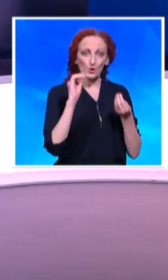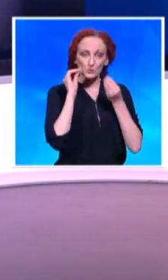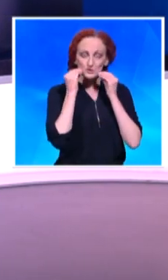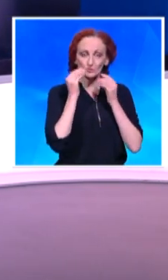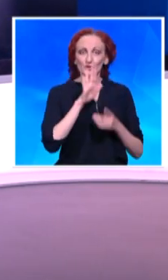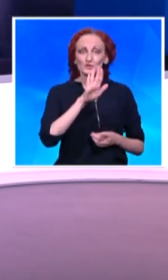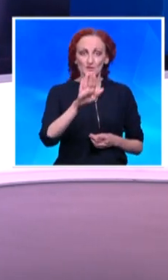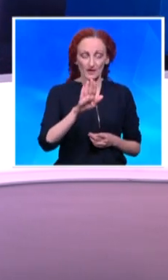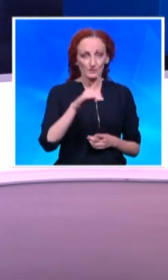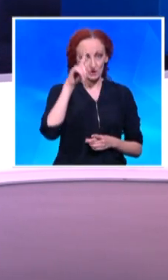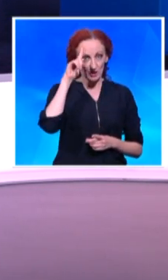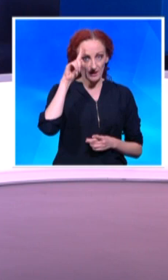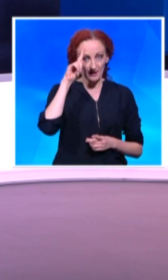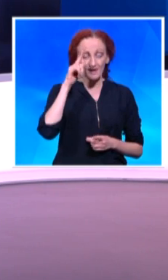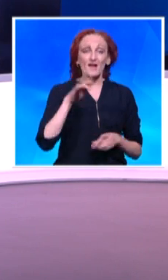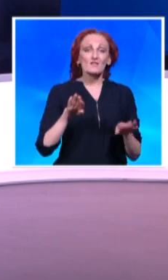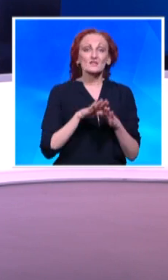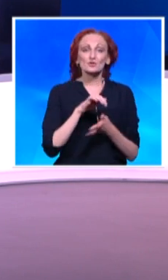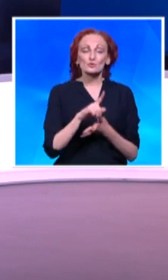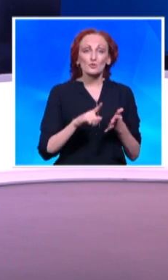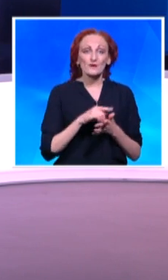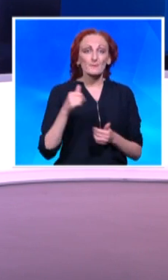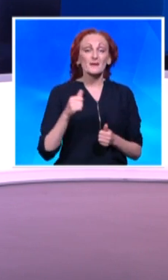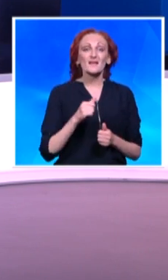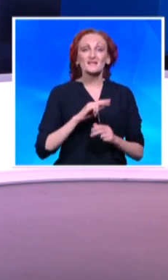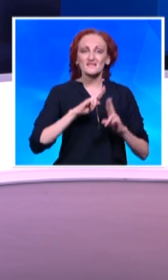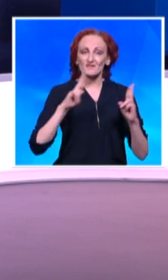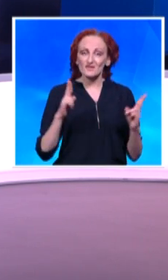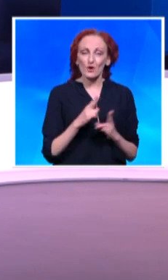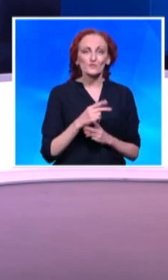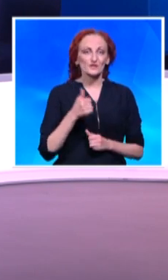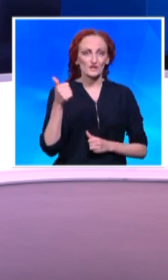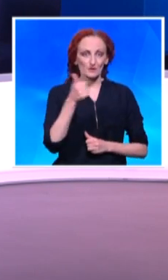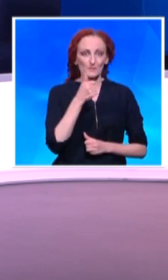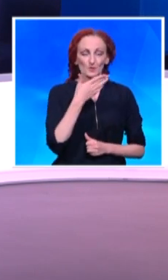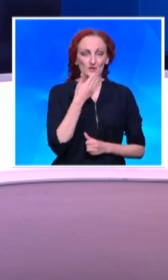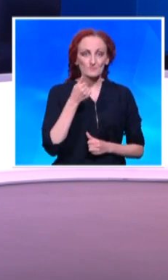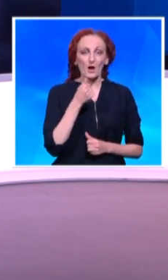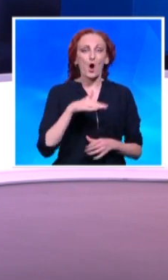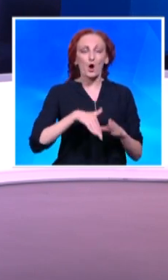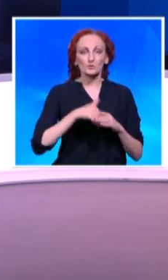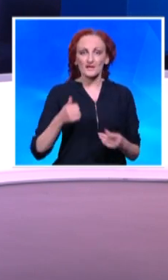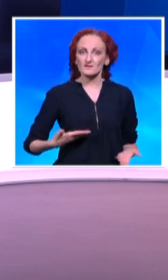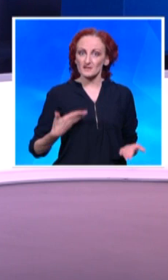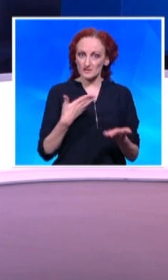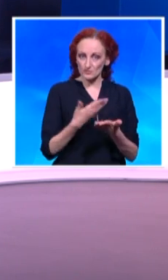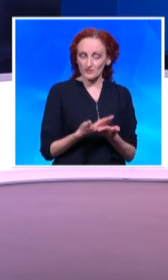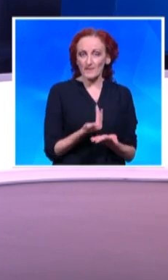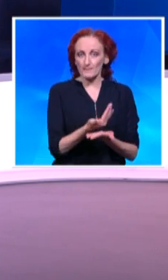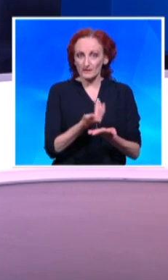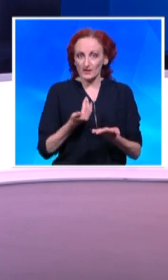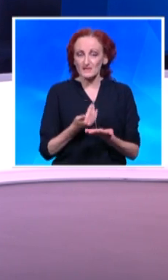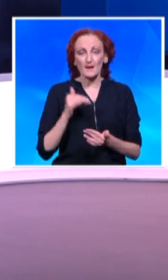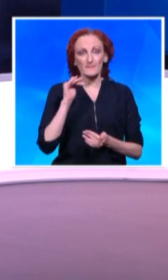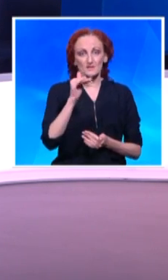от Джени Ермосо. В същото време световните шампионки от Испания отказват да се отзоват на повиквателни за предстоящи матчове.